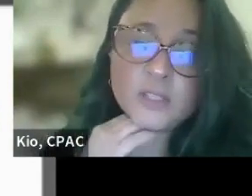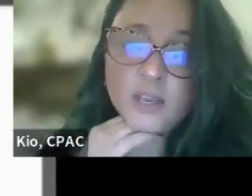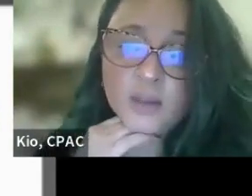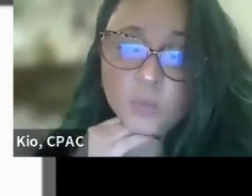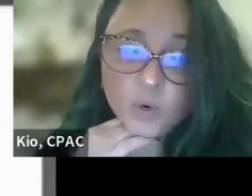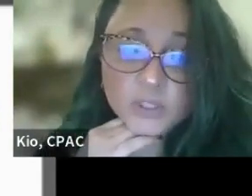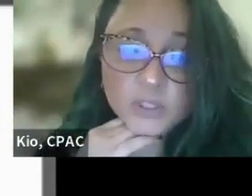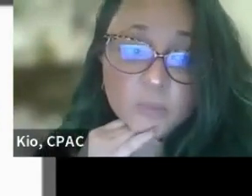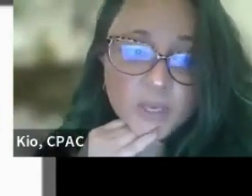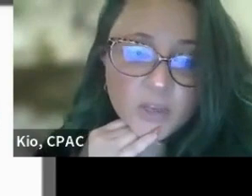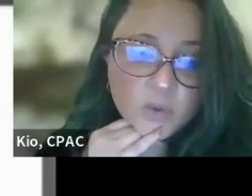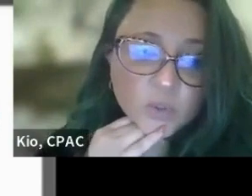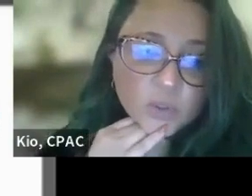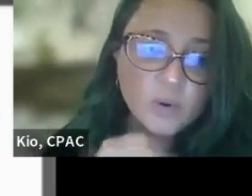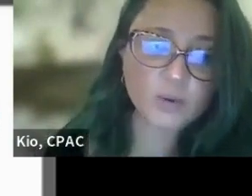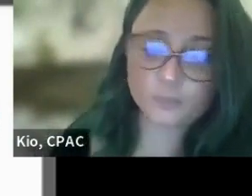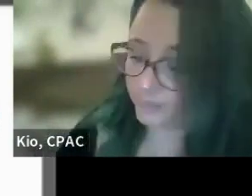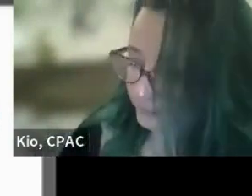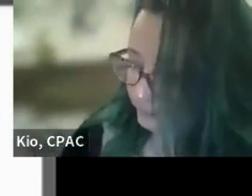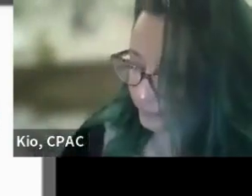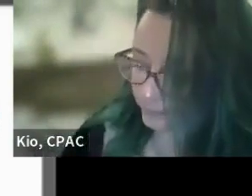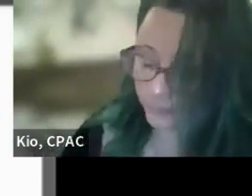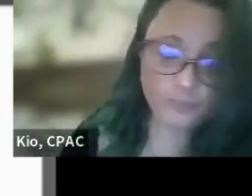给大家提供更专业的服务。